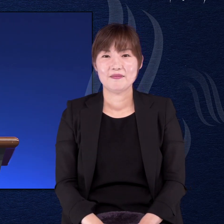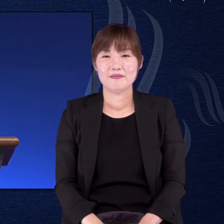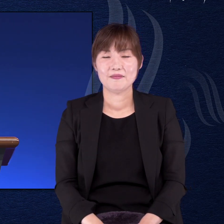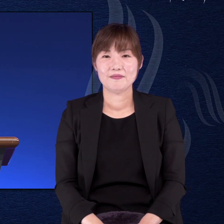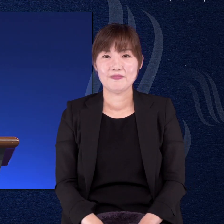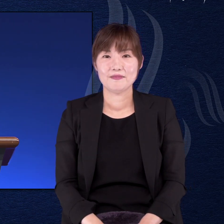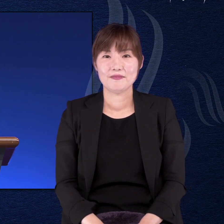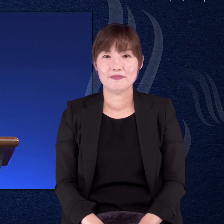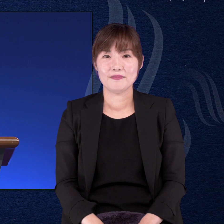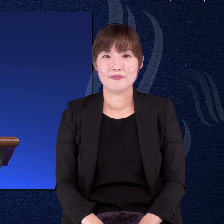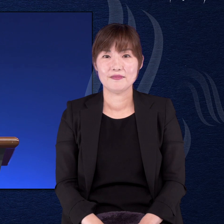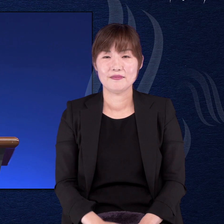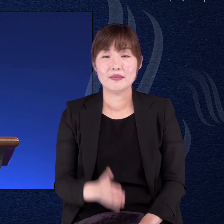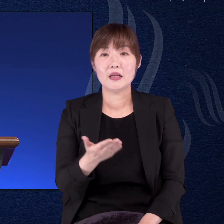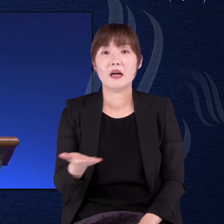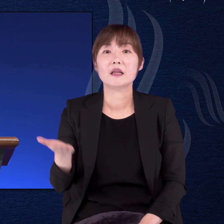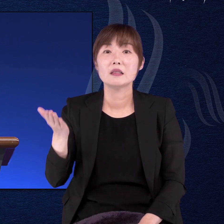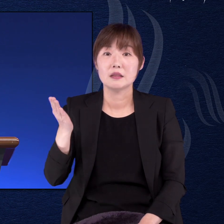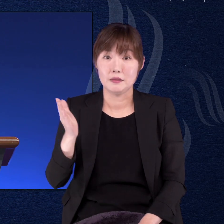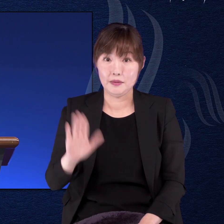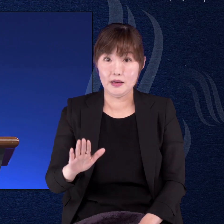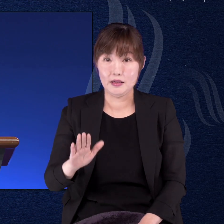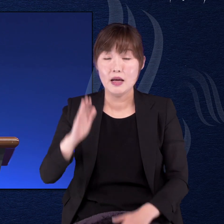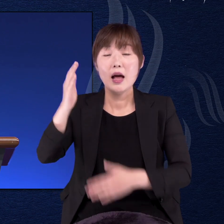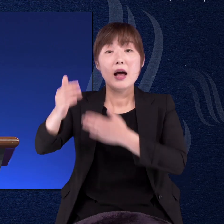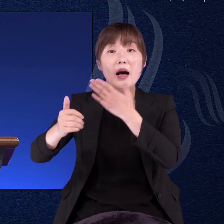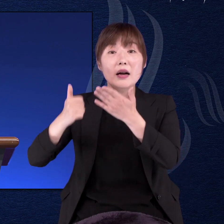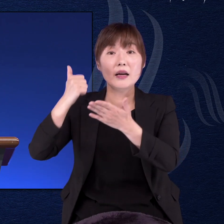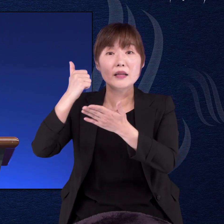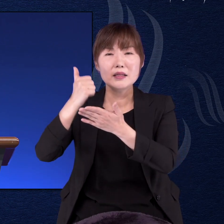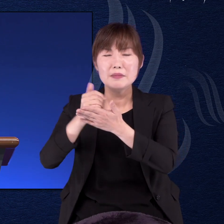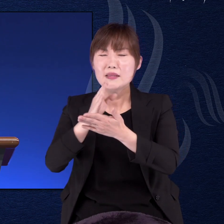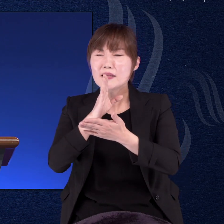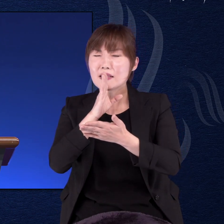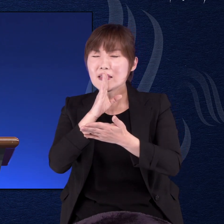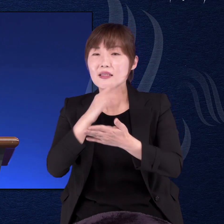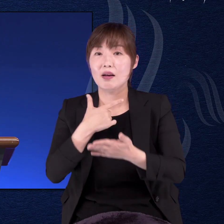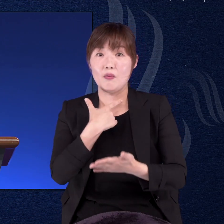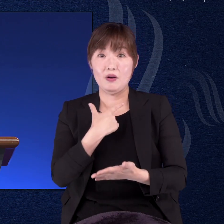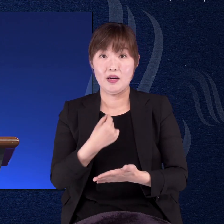그런데 하나님이 진짜 원하시는 건